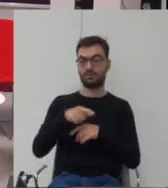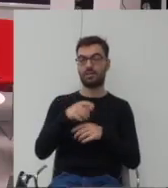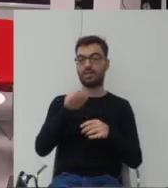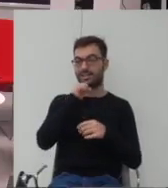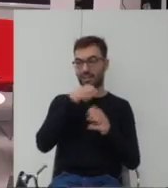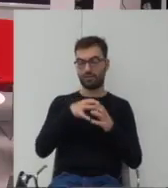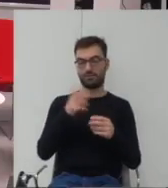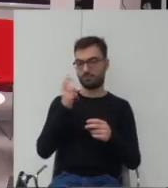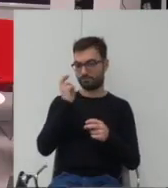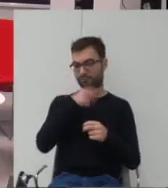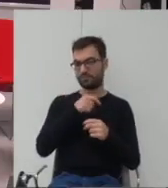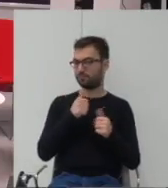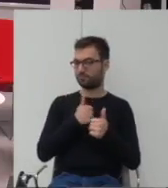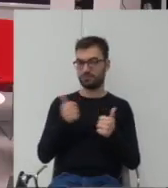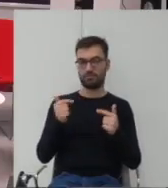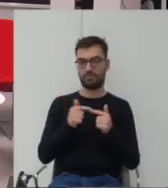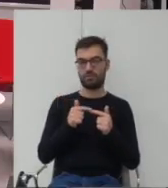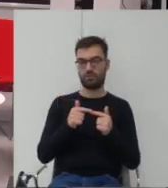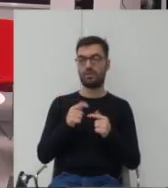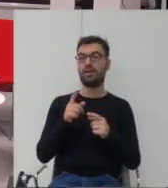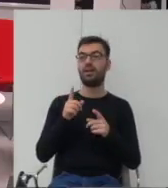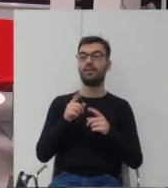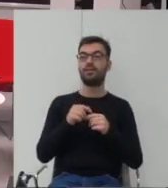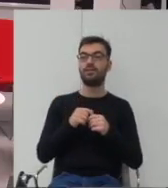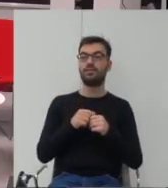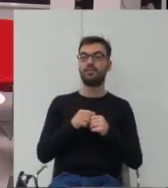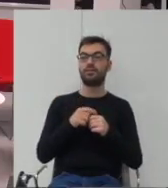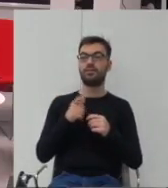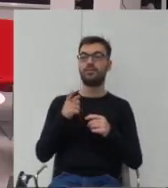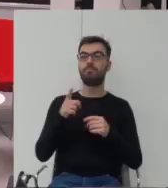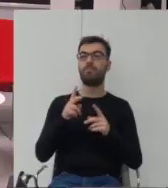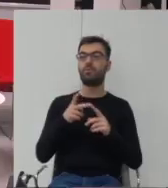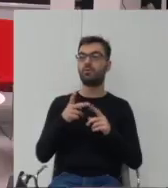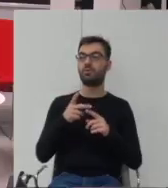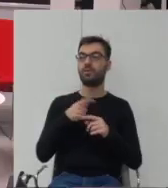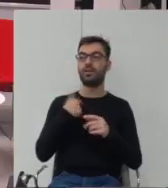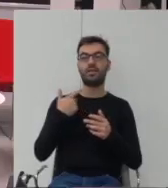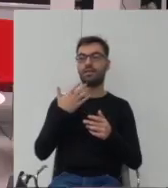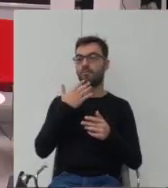grupa docelowa. Zresztą chciałbym też zwrócić uwagę, że nie mówimy